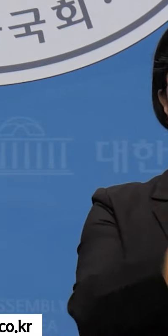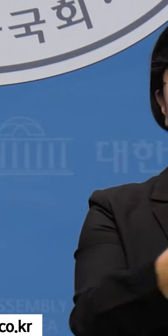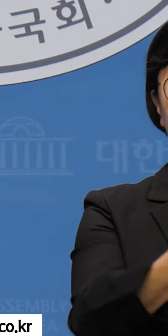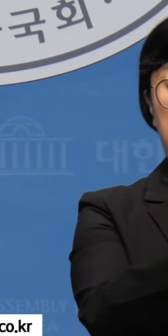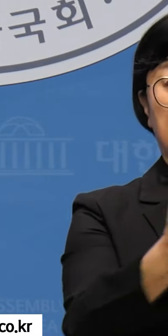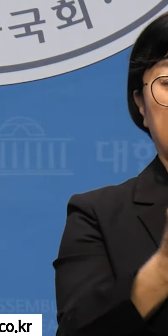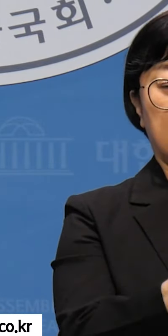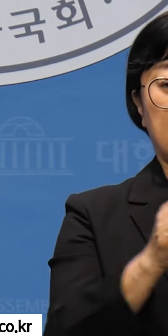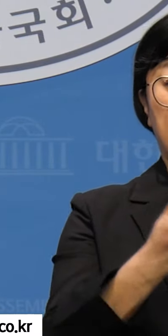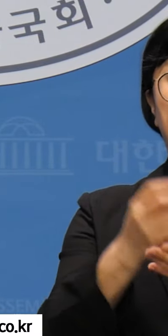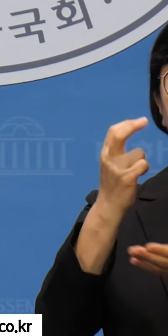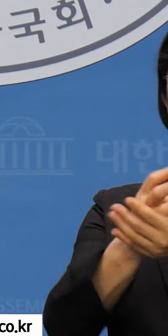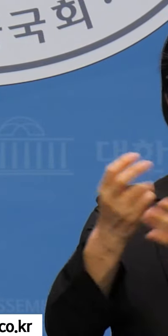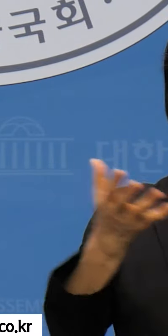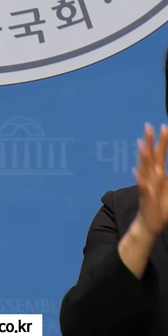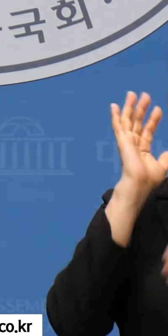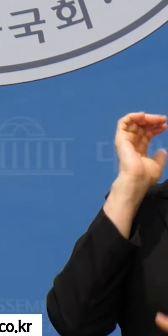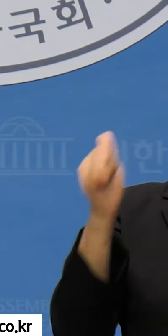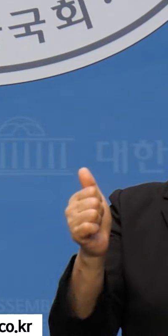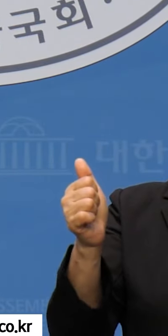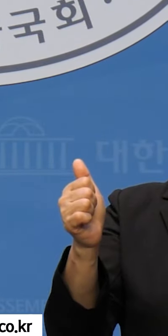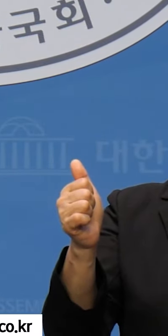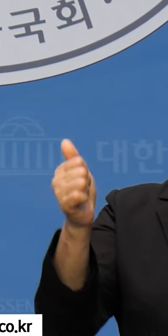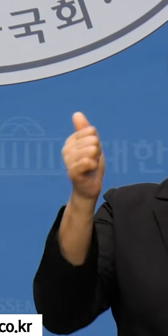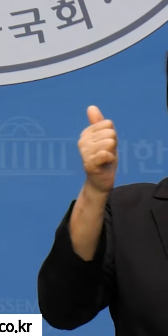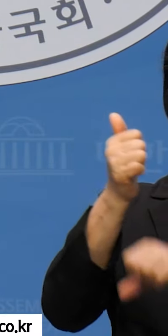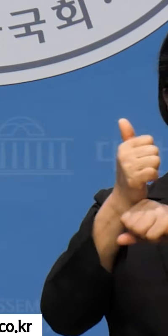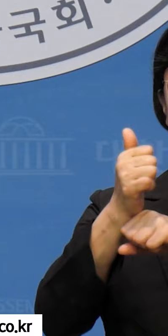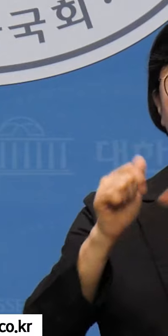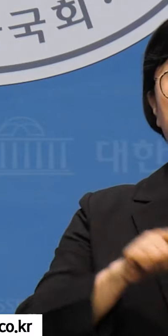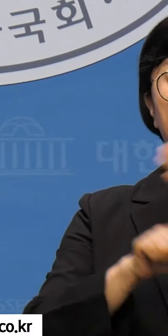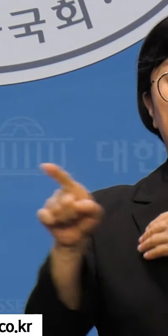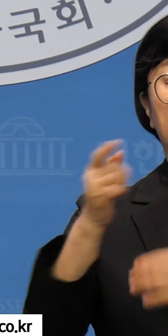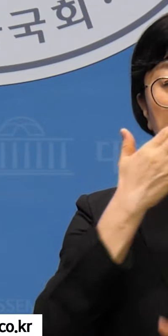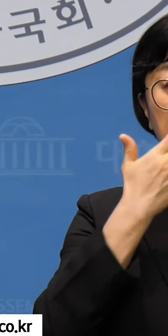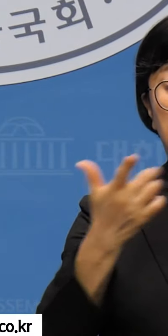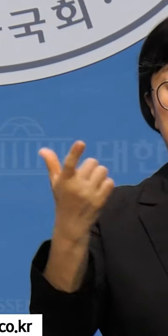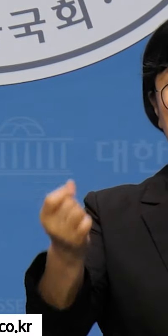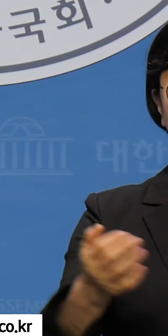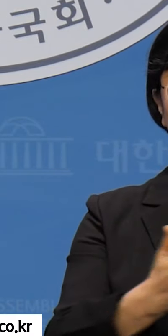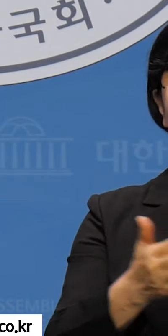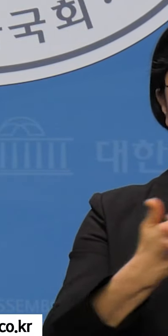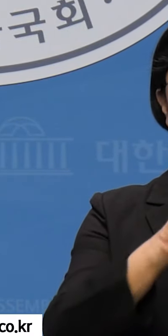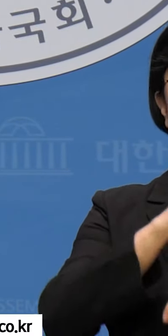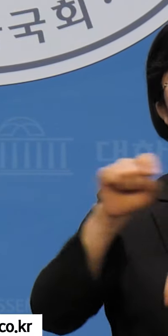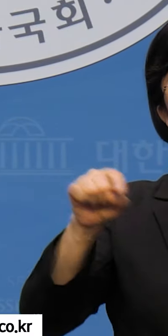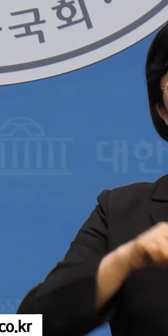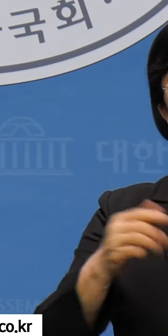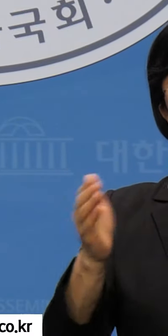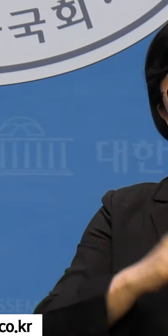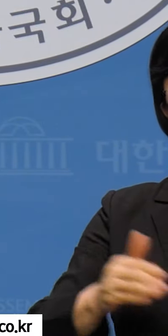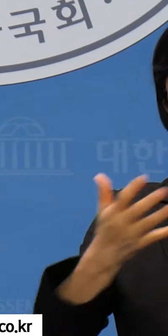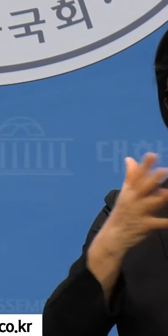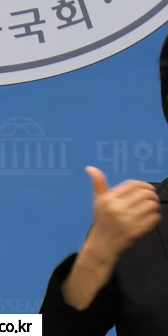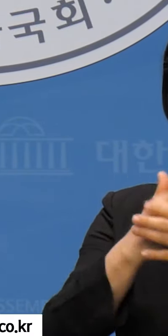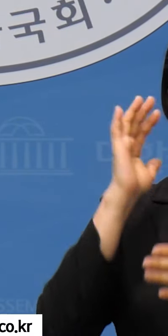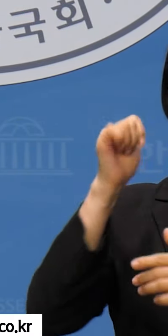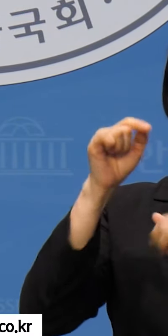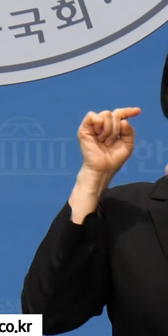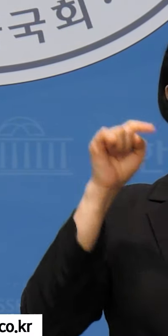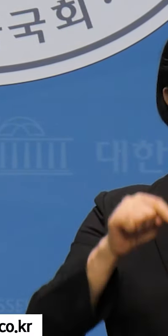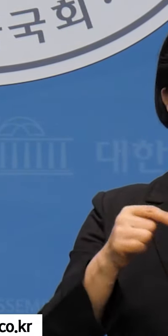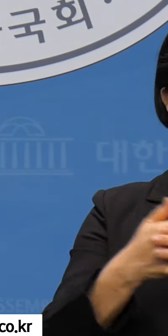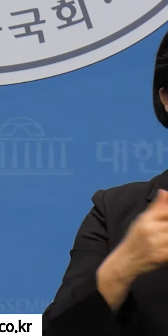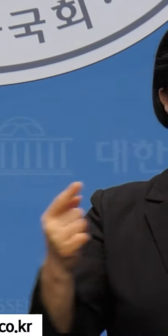입법기관과 사법기관을 대통령 소관 밖이라고 할 수 있지만 행정기관만은 대통령령을